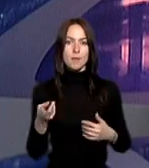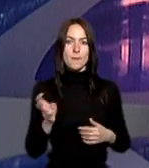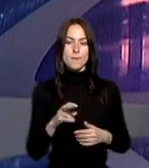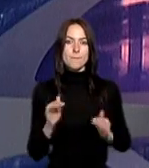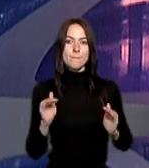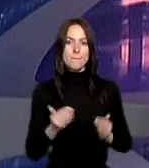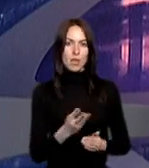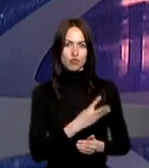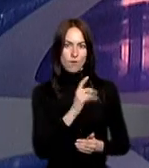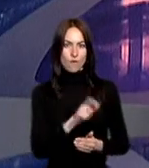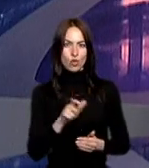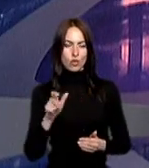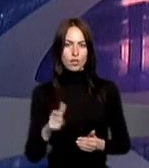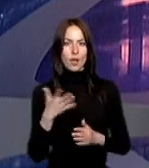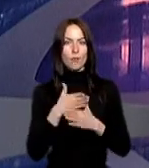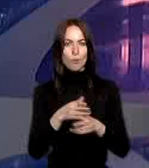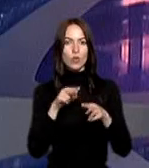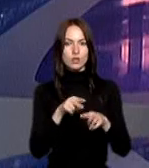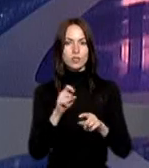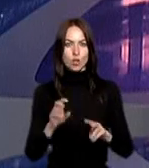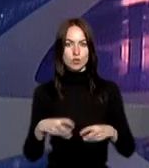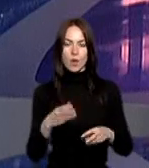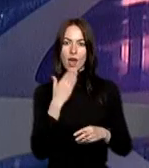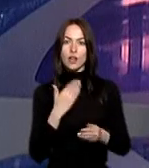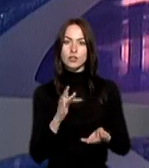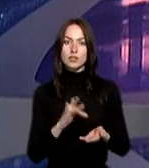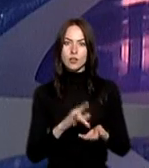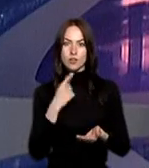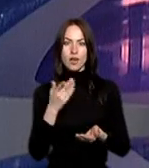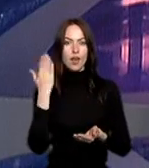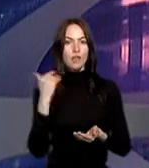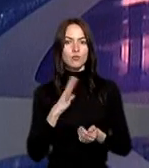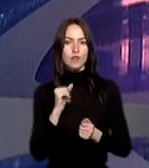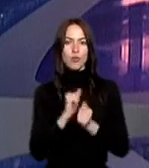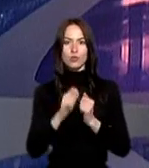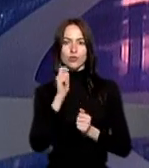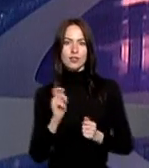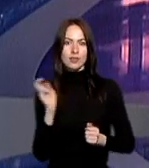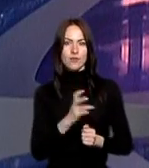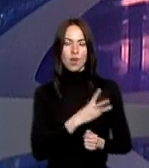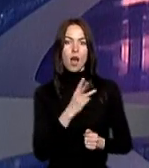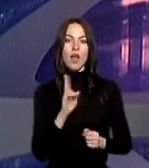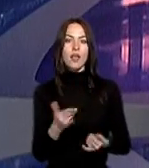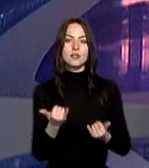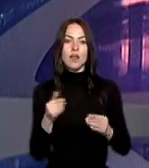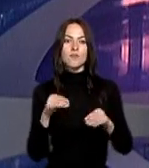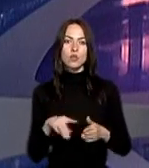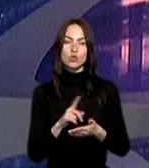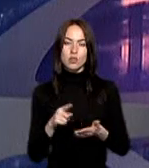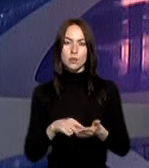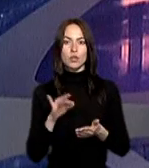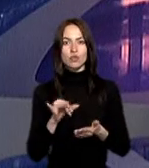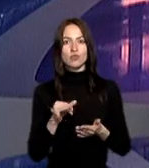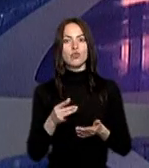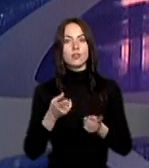собаками. Речниця центру Ольга Голубєва каже, до притулку вони навідувалися щонеділі. Як зараз вирішується питання та чи